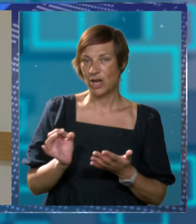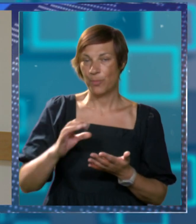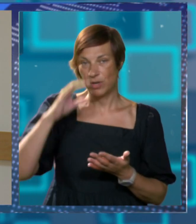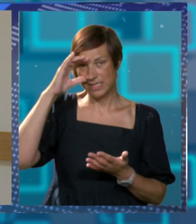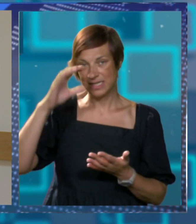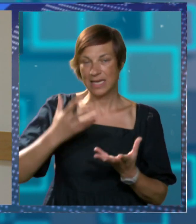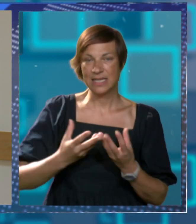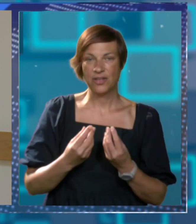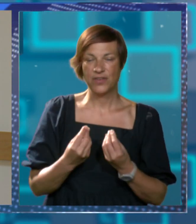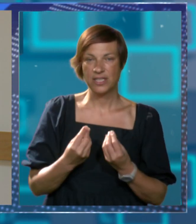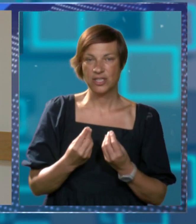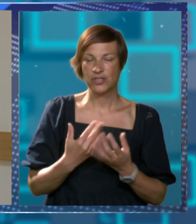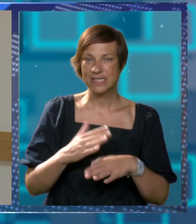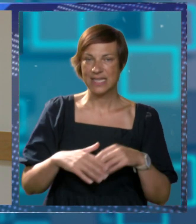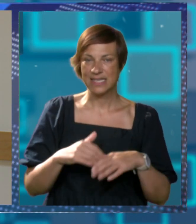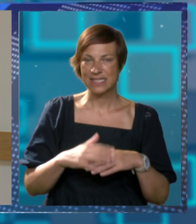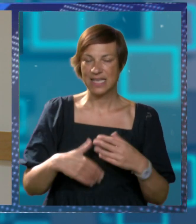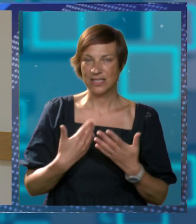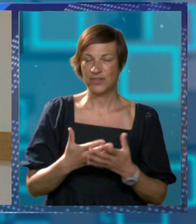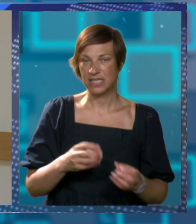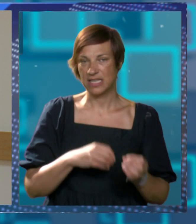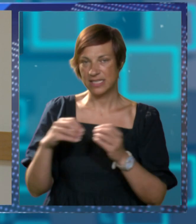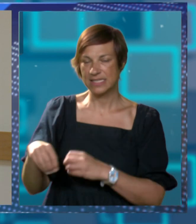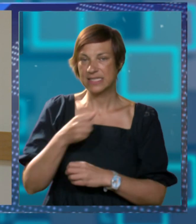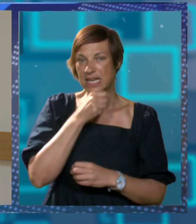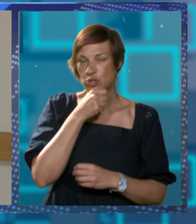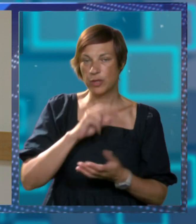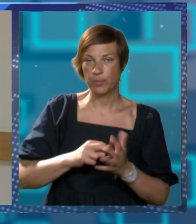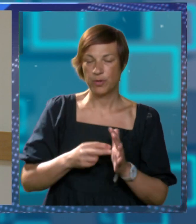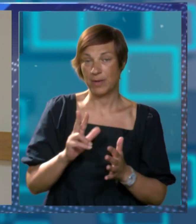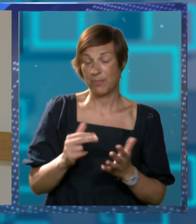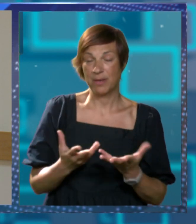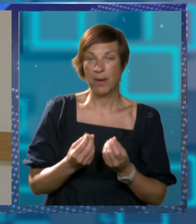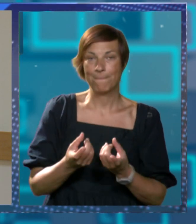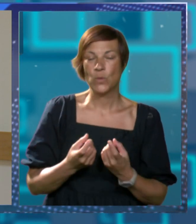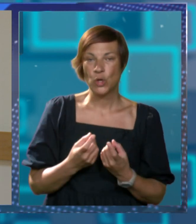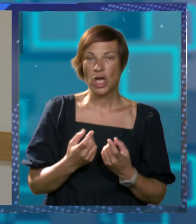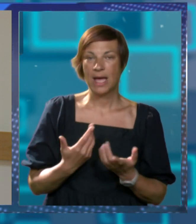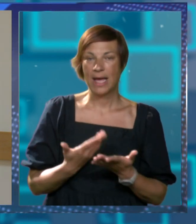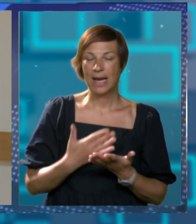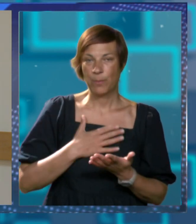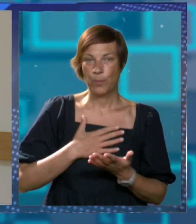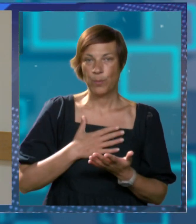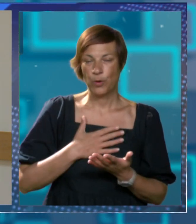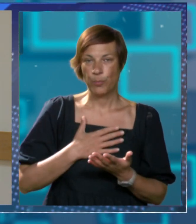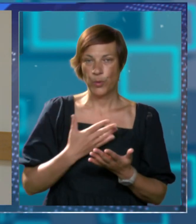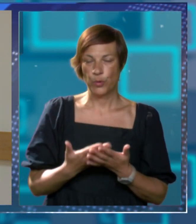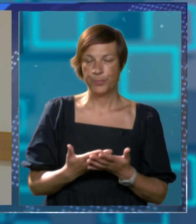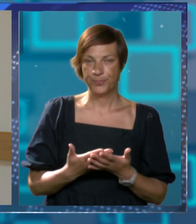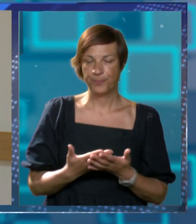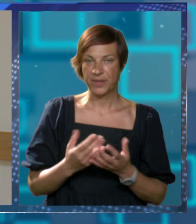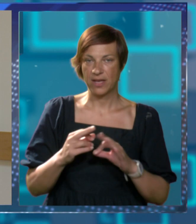bolje sagledava, dosta njih je, ajmo reći, zadovoljno i dalje se seli u Župu. Problema ima poprilično, ali po mome ako